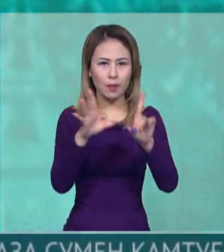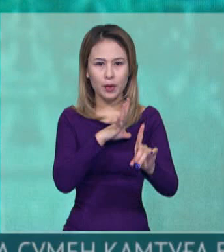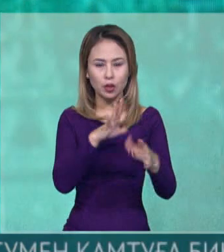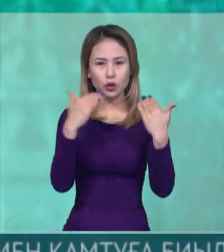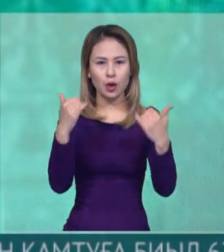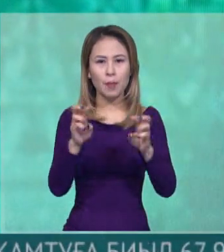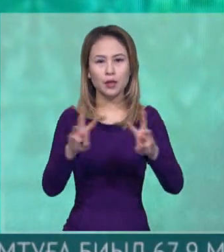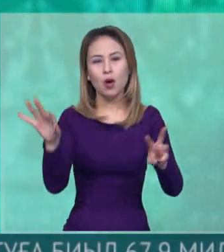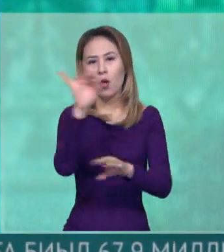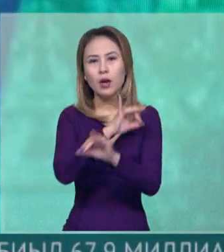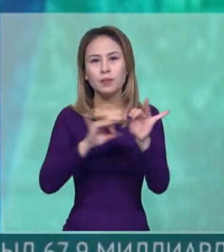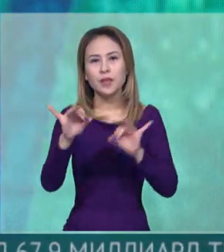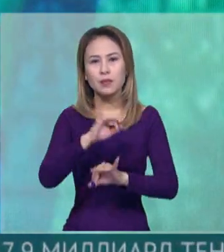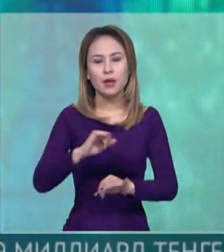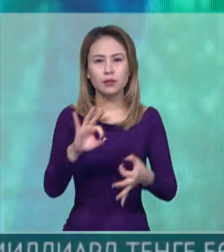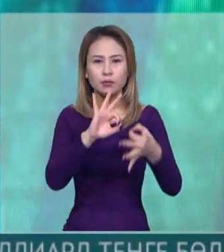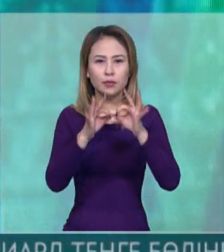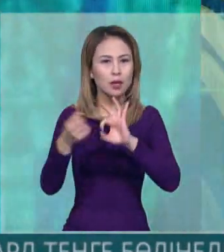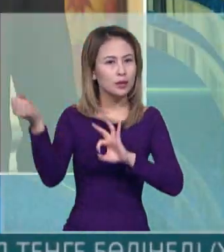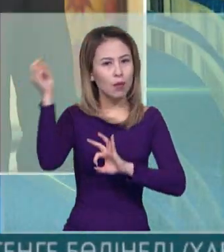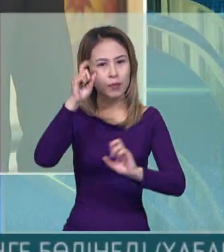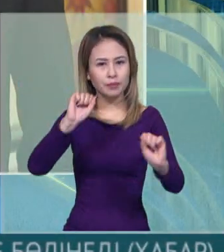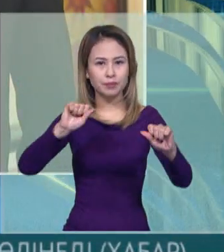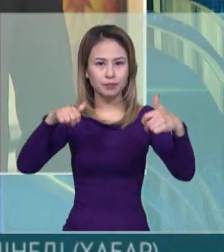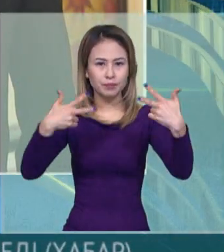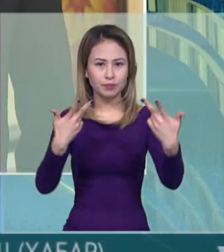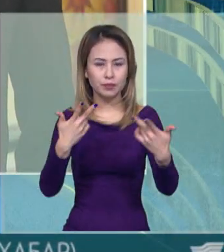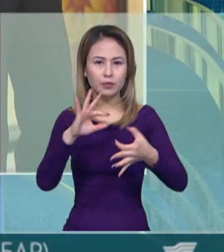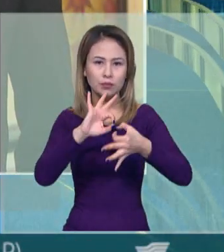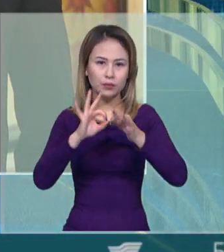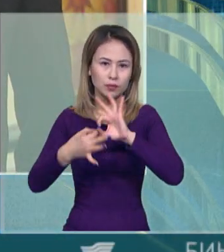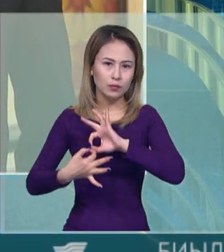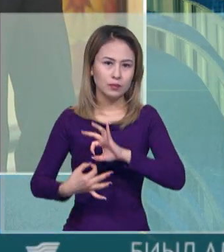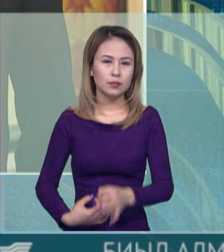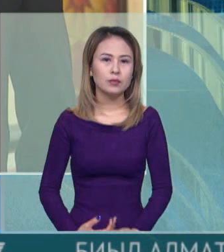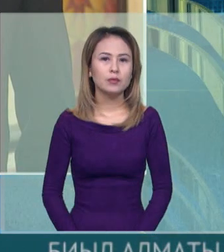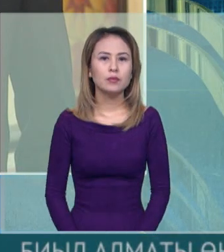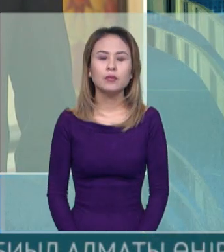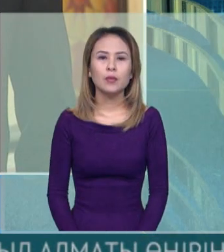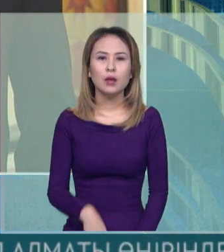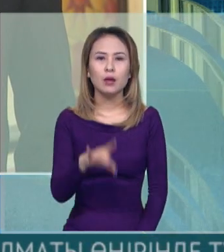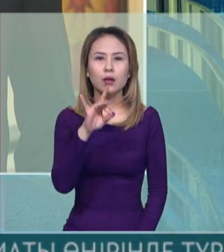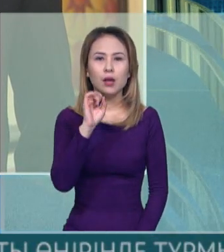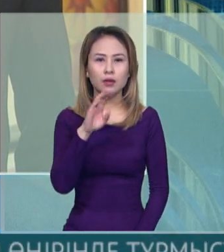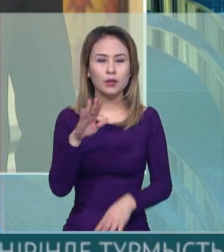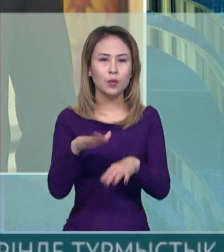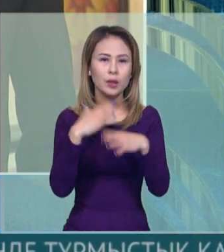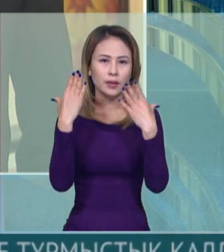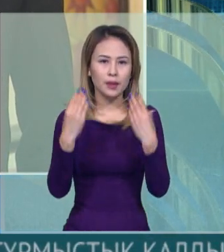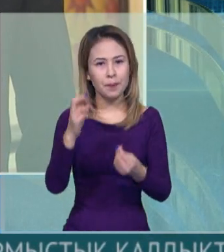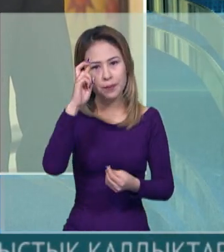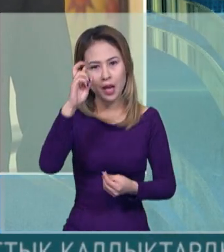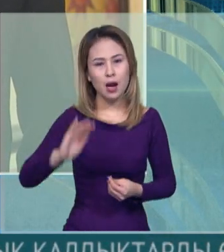жатыр. Жоғары палатадағы жиыннан әріптесім Риат Шони тікелей байланысқа шығып ақпаратпен бөлісуге дайын тұр. Риат, қайырлы күн.